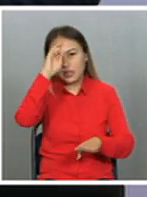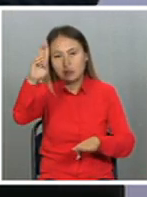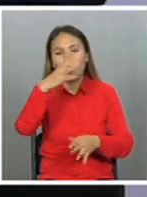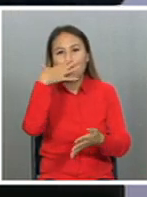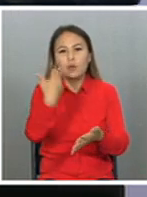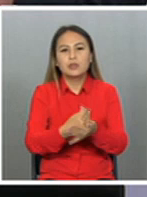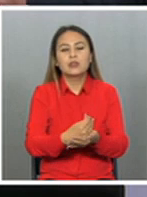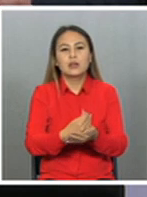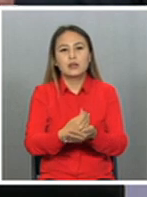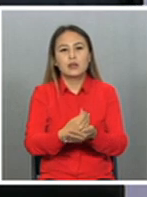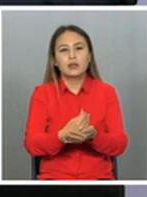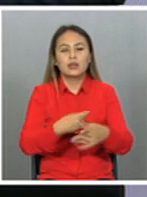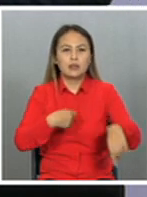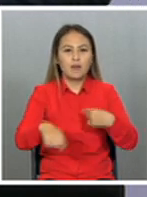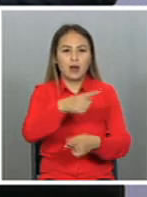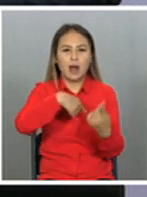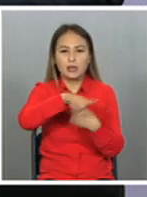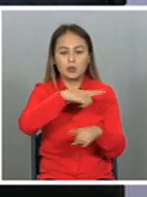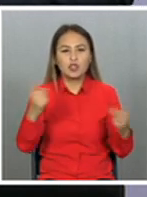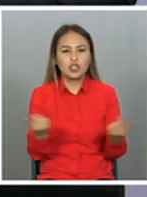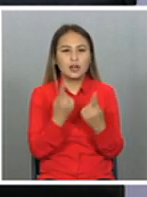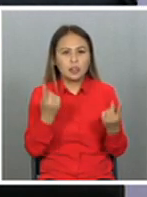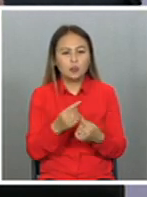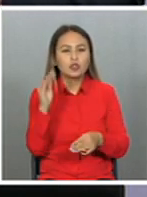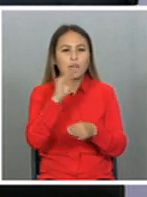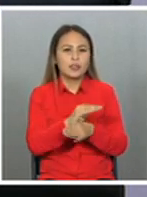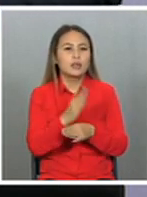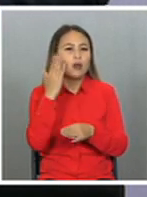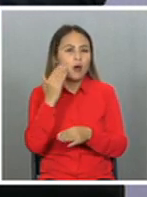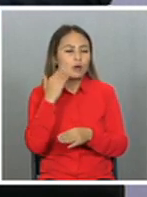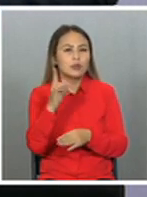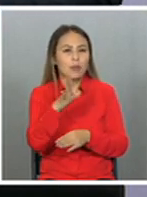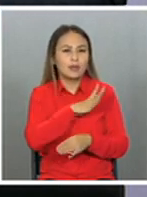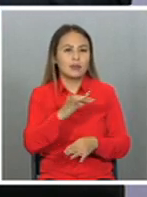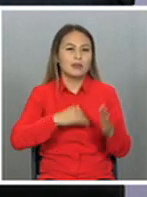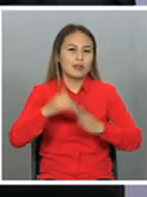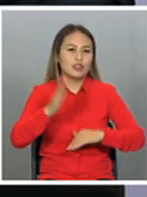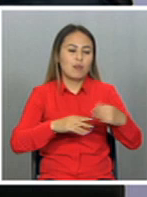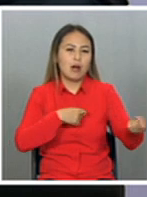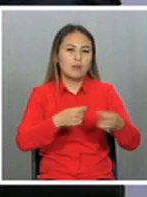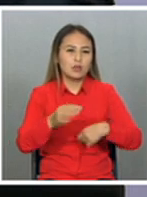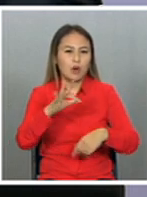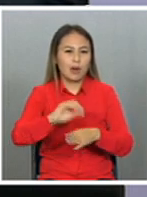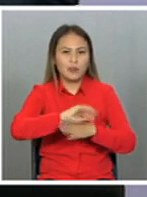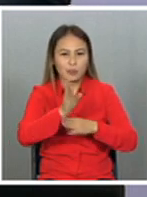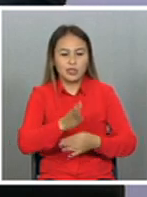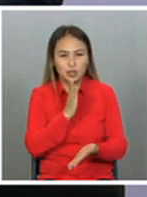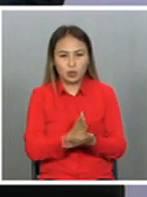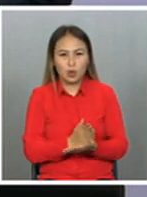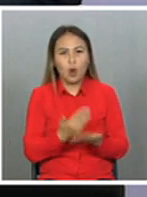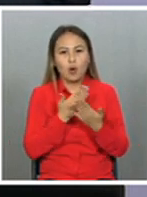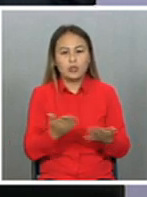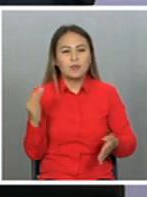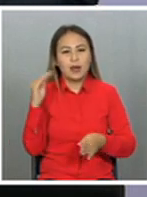өзара тауар алмасуын жеңілдету, сонымен қоса тәжірибе алмасуын қамтамасыз ету. Сонымен